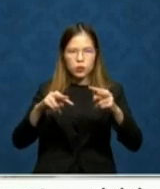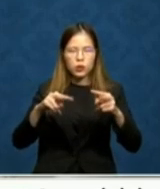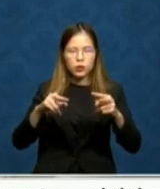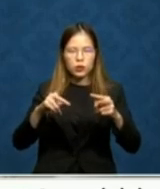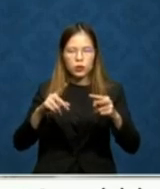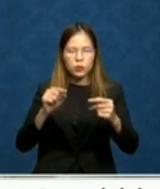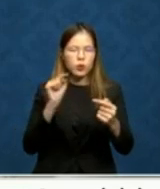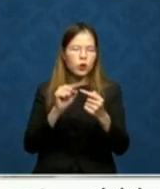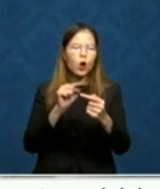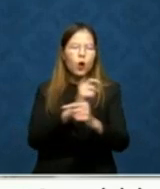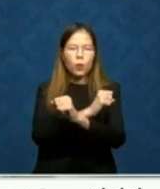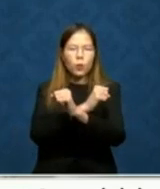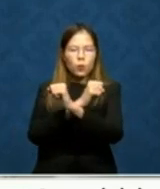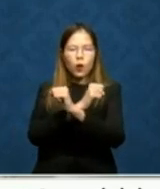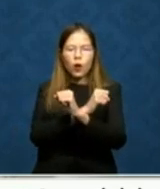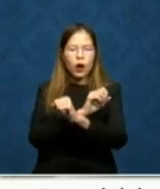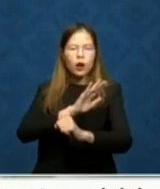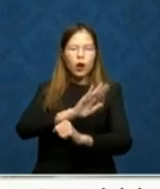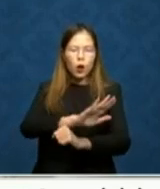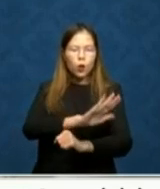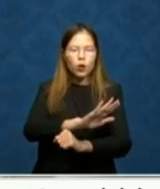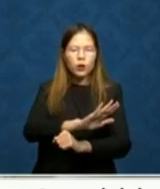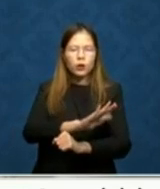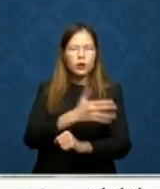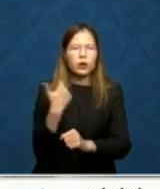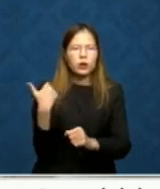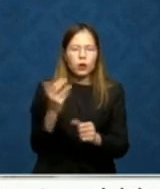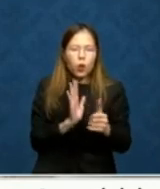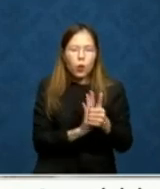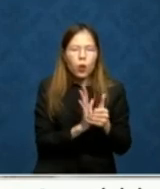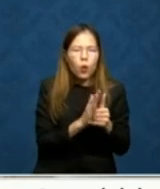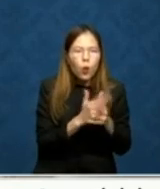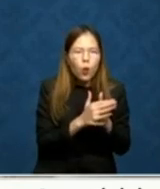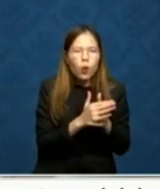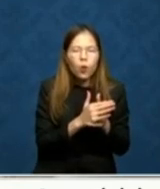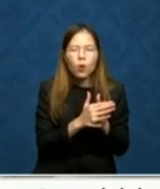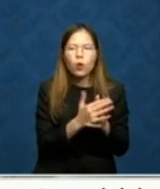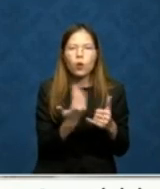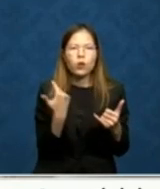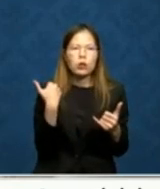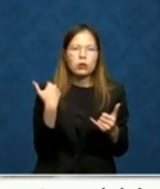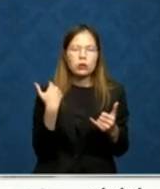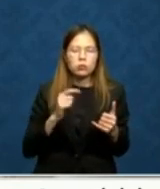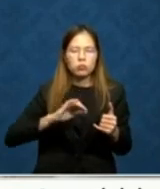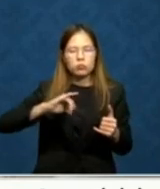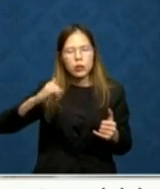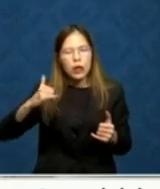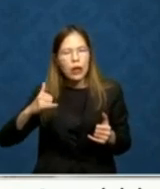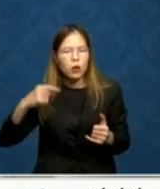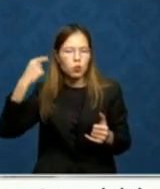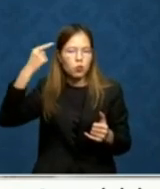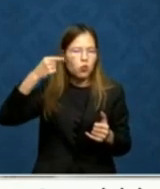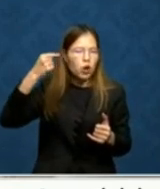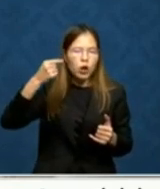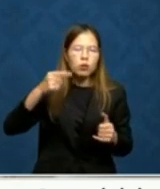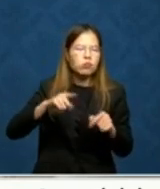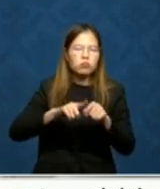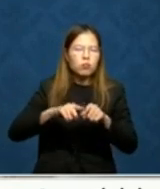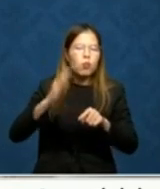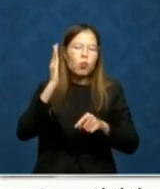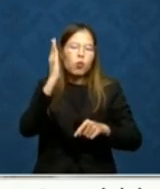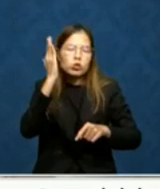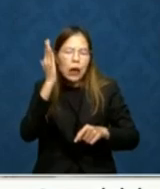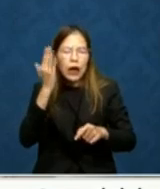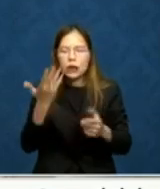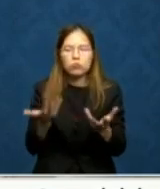ให้เป็นเกราะป้องกันกับผู้ที่ถูกกระทำผู้ที่ถูกกระทำที่เราพูดถึงนั้นไม่เฉพาะเพศหญิงค่ะทุกเพศทุกวัย